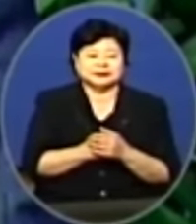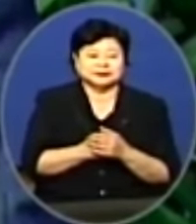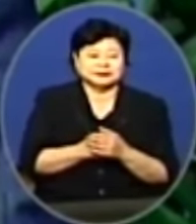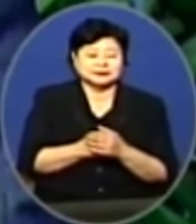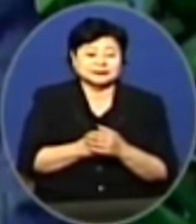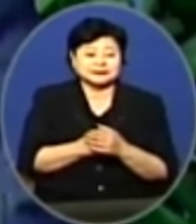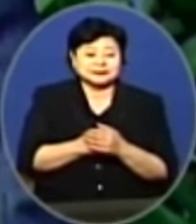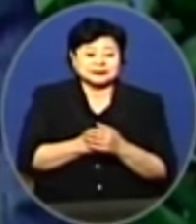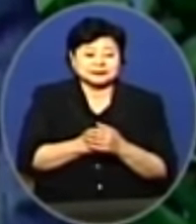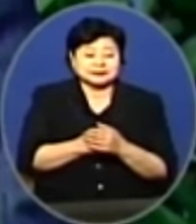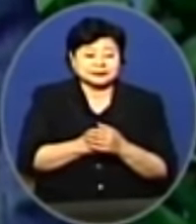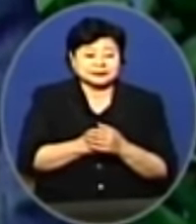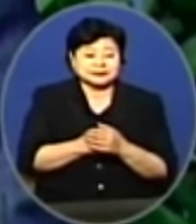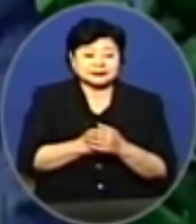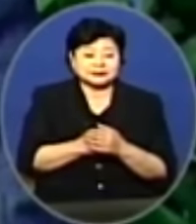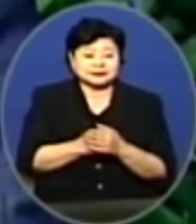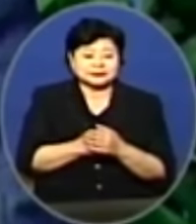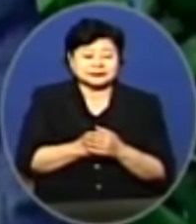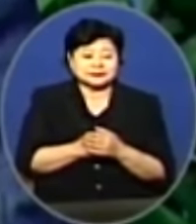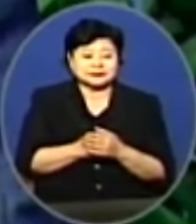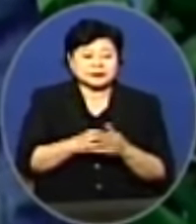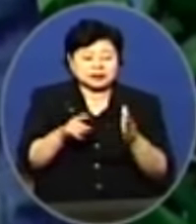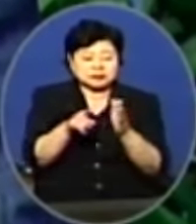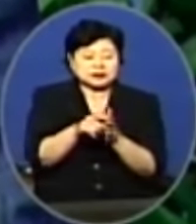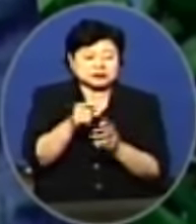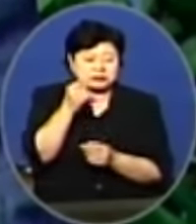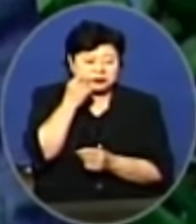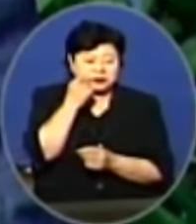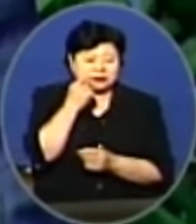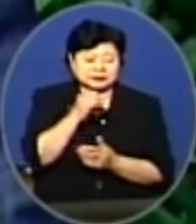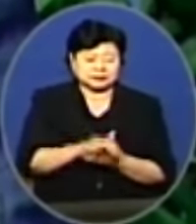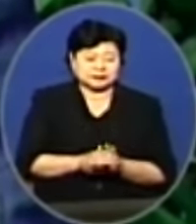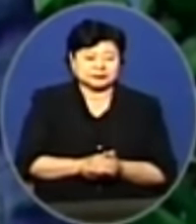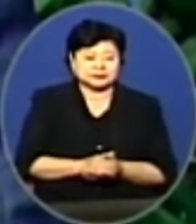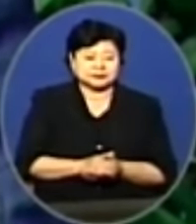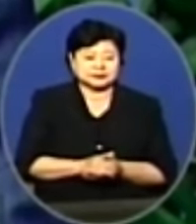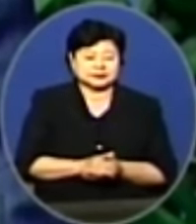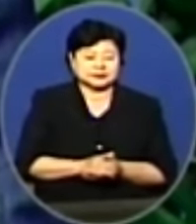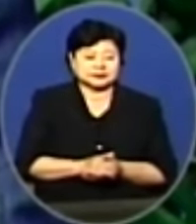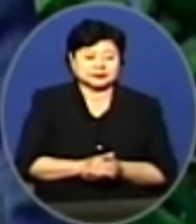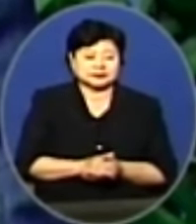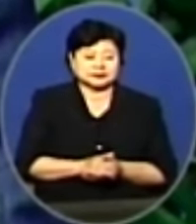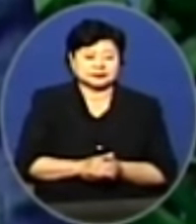그러니까 자연히 믿을 수 없지. 하나님 믿었다가 낭패가 되면 어떻게 하느냐.